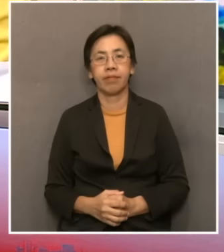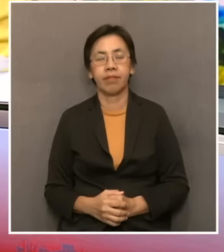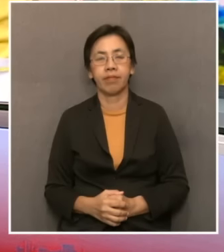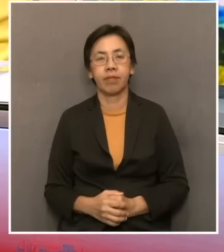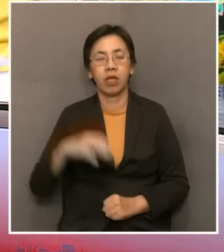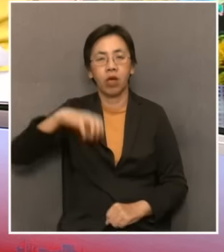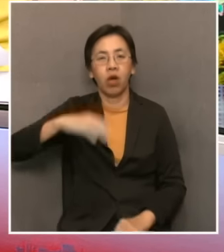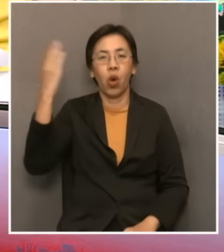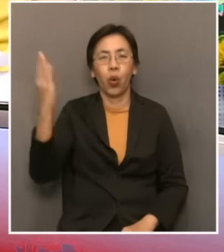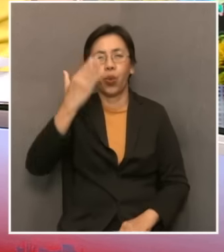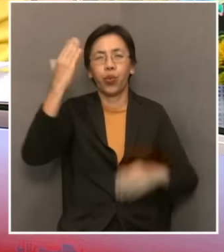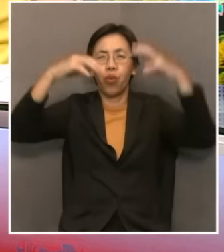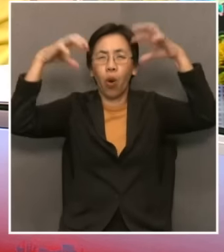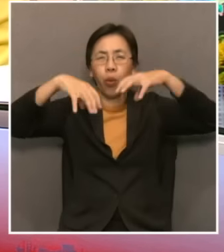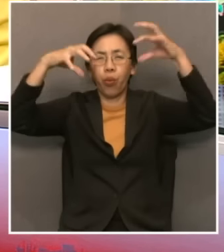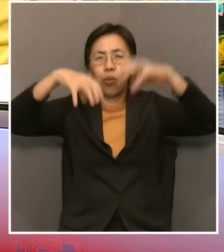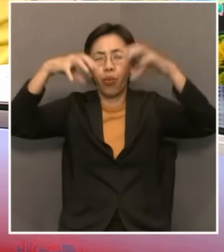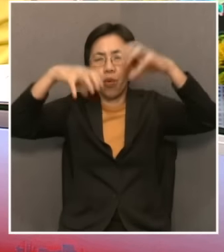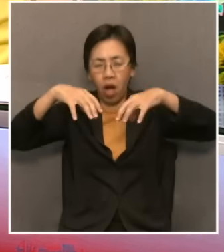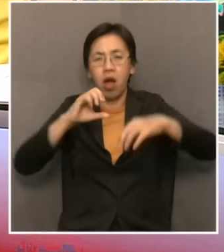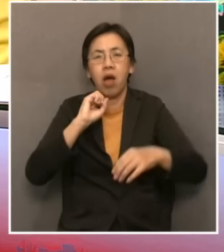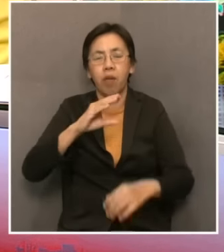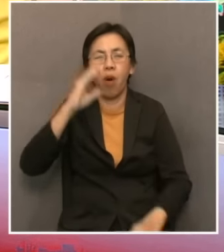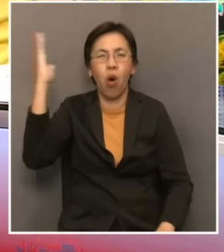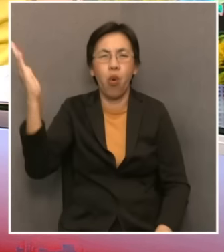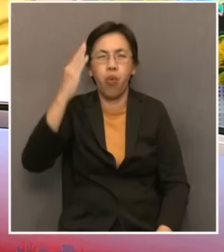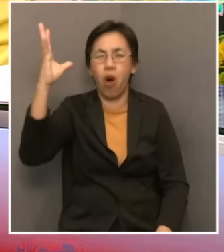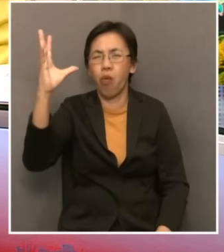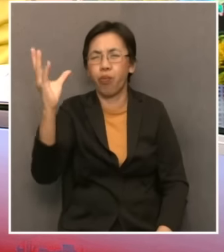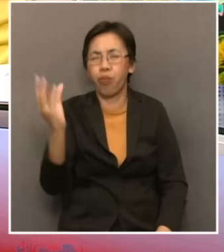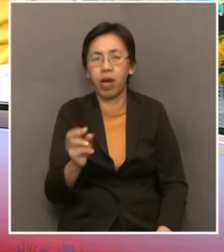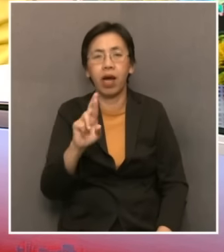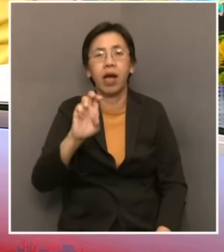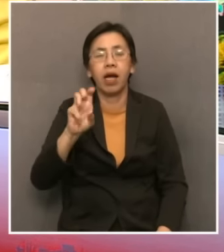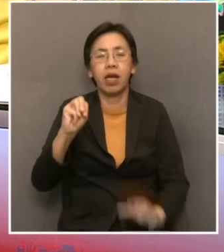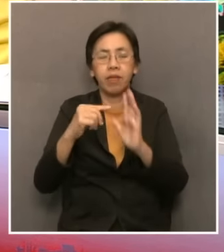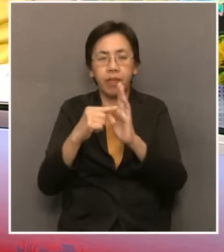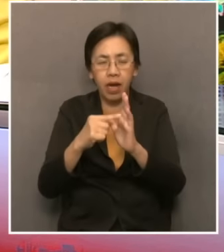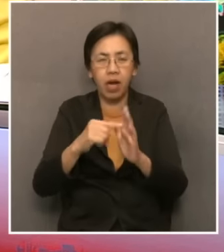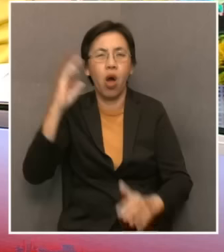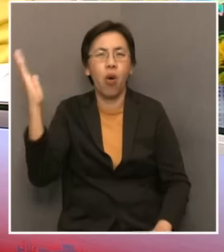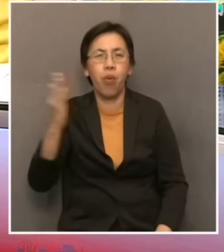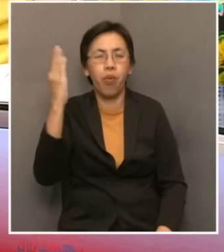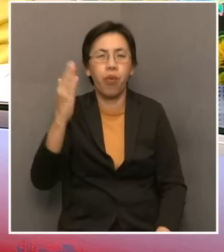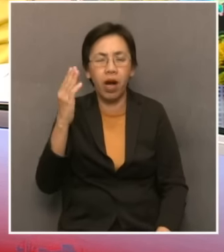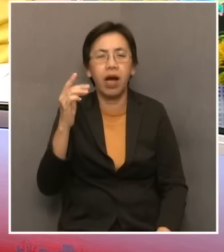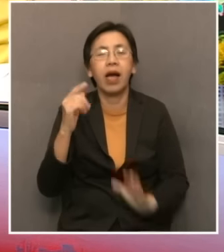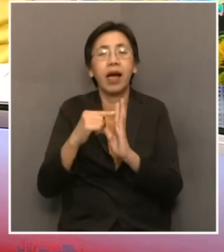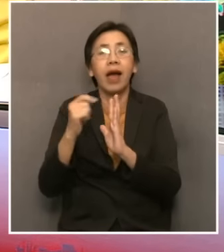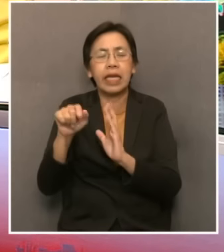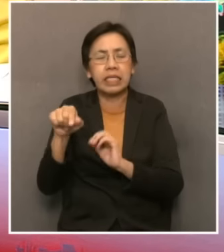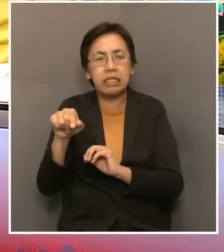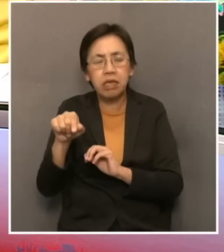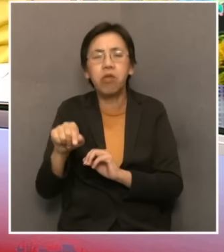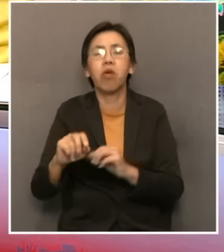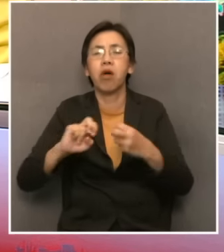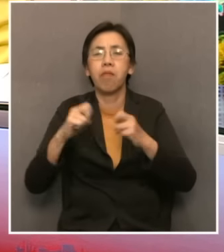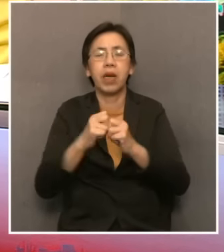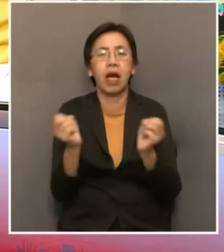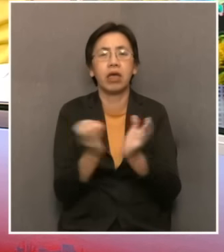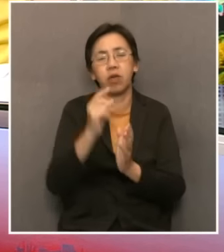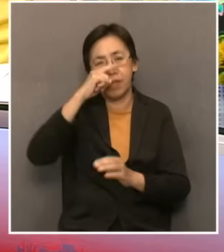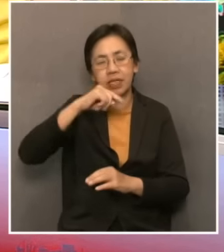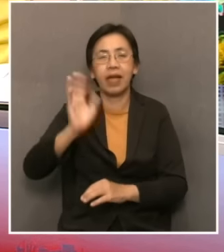กรมอุตุนิยมวิทยายืนยันนะคะว่าพายุไซโคลนริมาและพายุโซนร้อนเวเนียไม่ส่งผลกระทบโดยตรงกับประเทศไทย